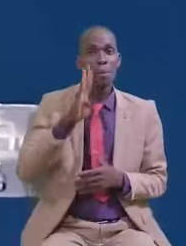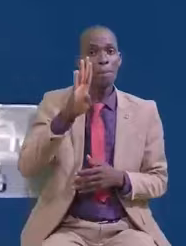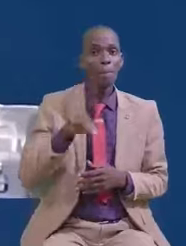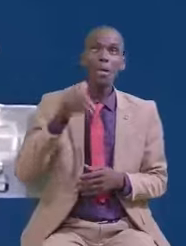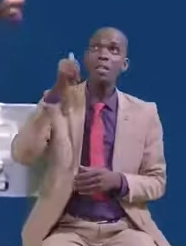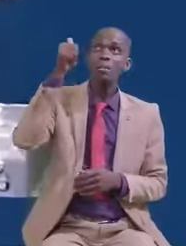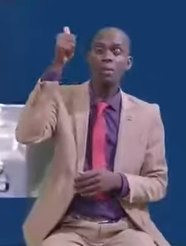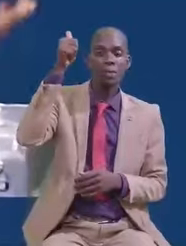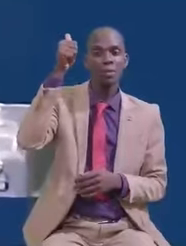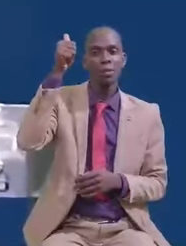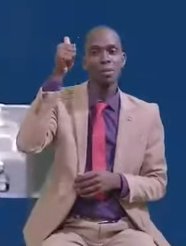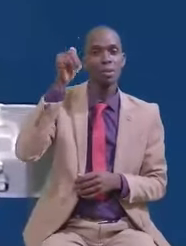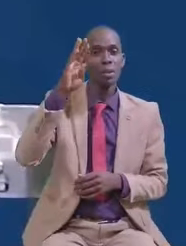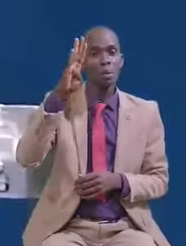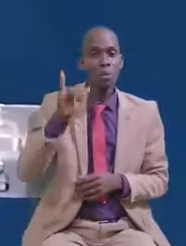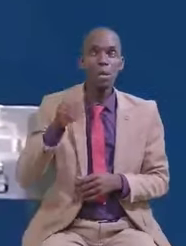par lui-même,